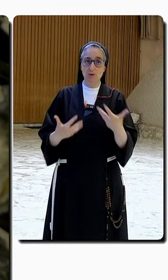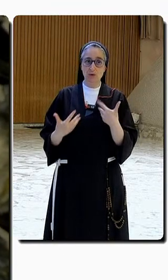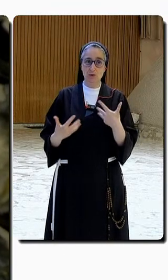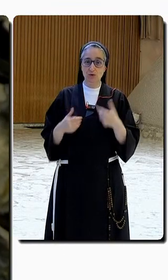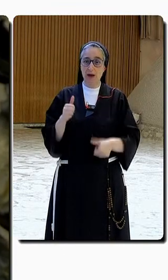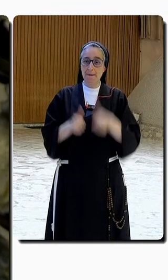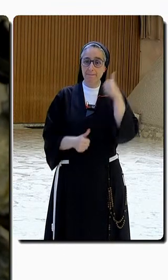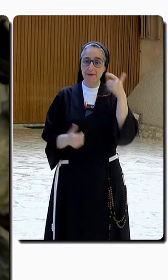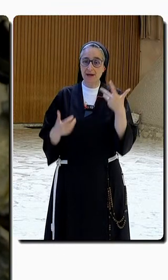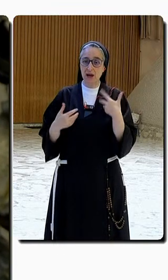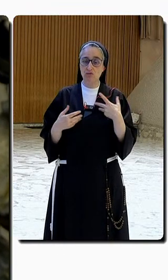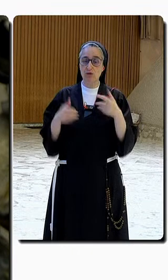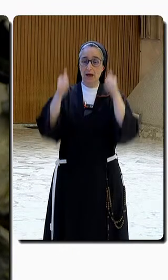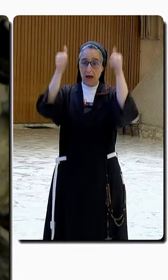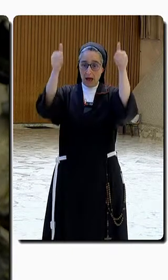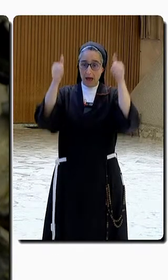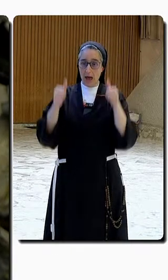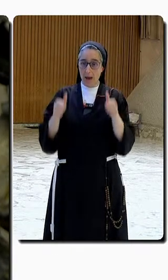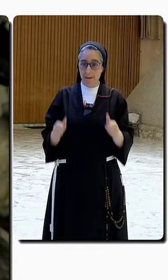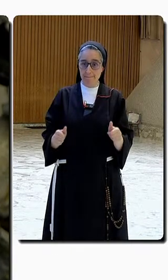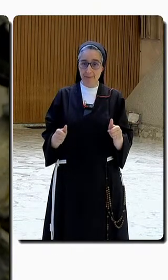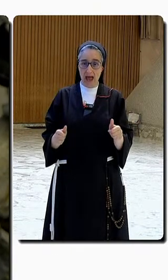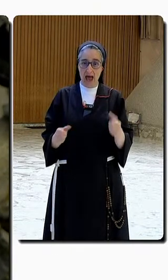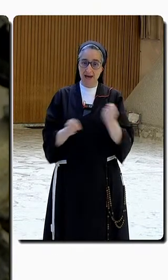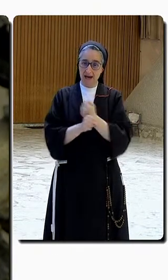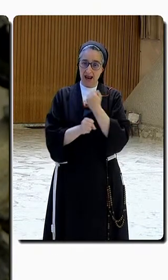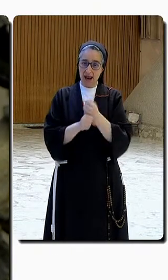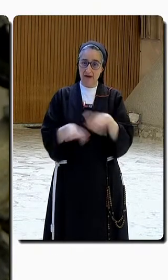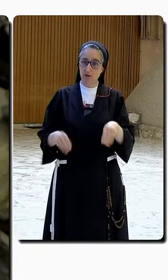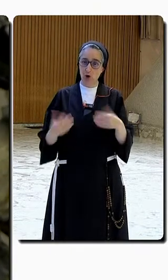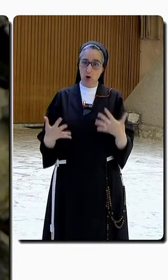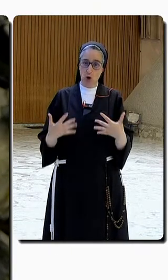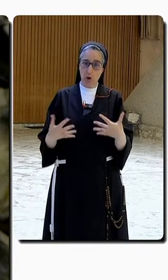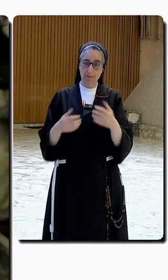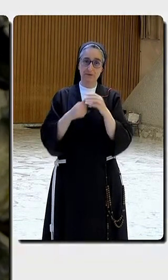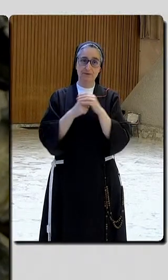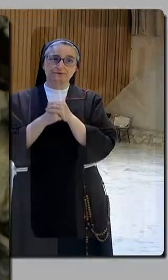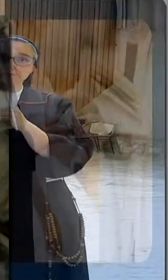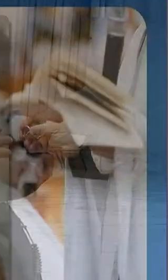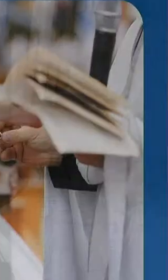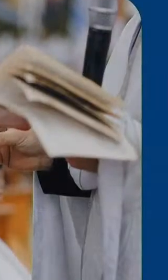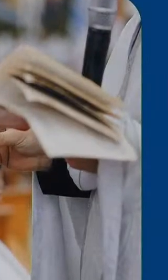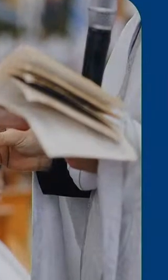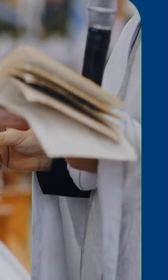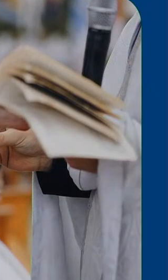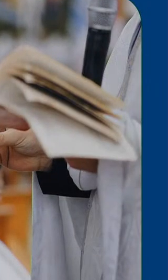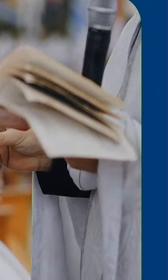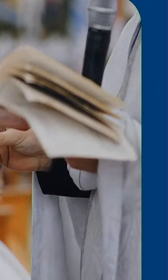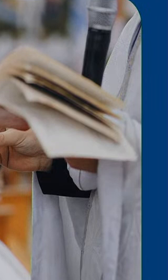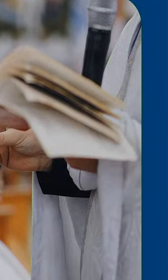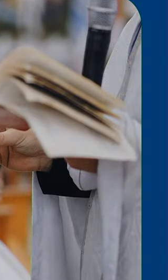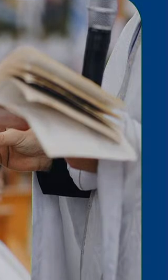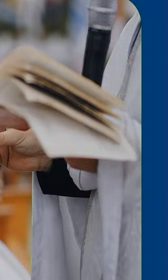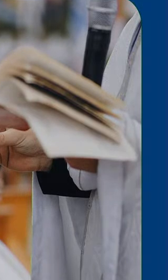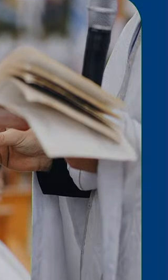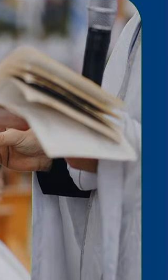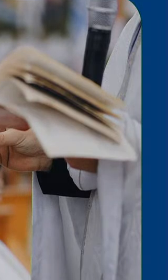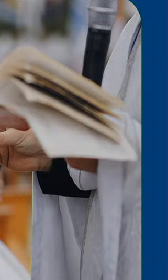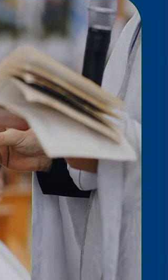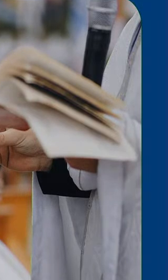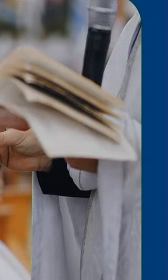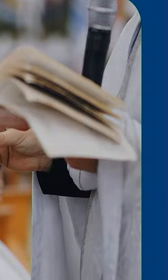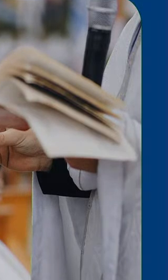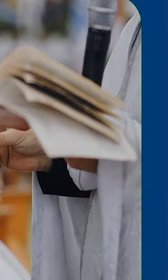il primo panel dei nostri lavori e sono lieta di chiamare sul palco